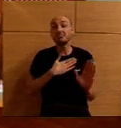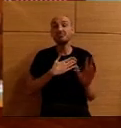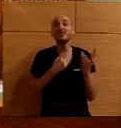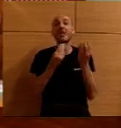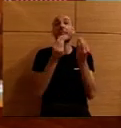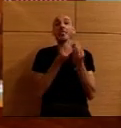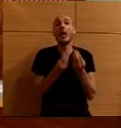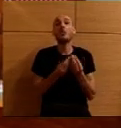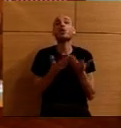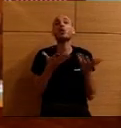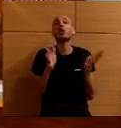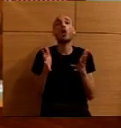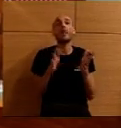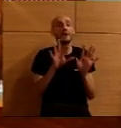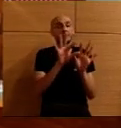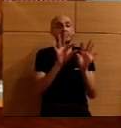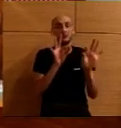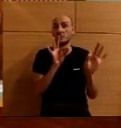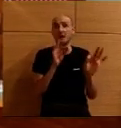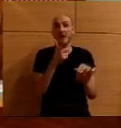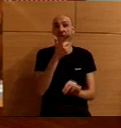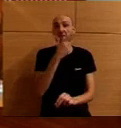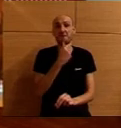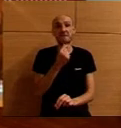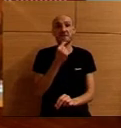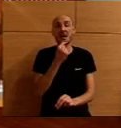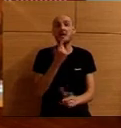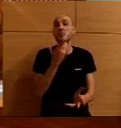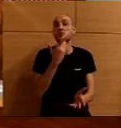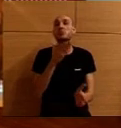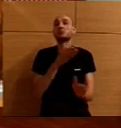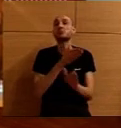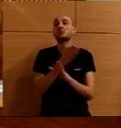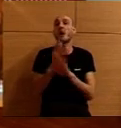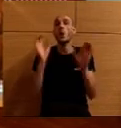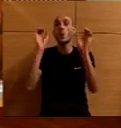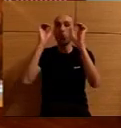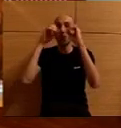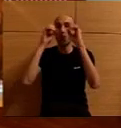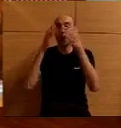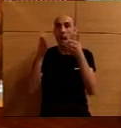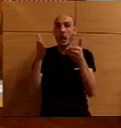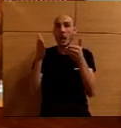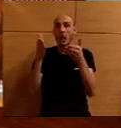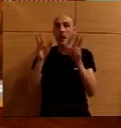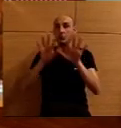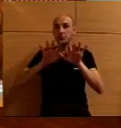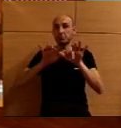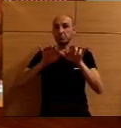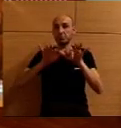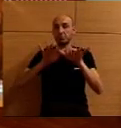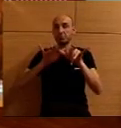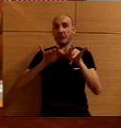companya, només anant a una empresa estrangera, Google, i posant ahí ajudes,